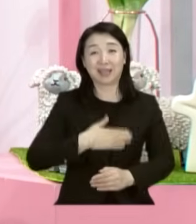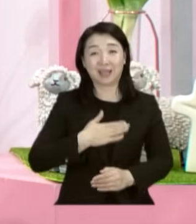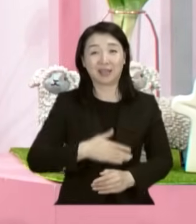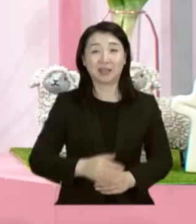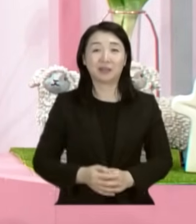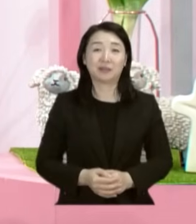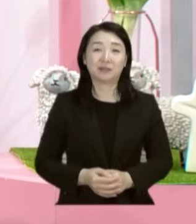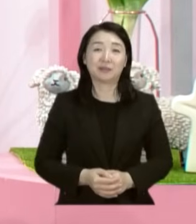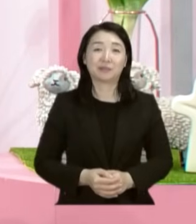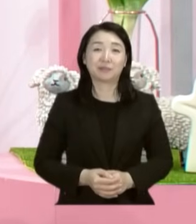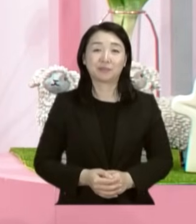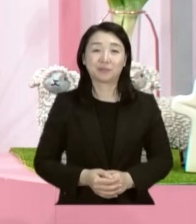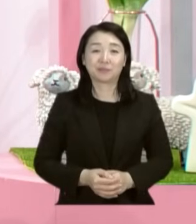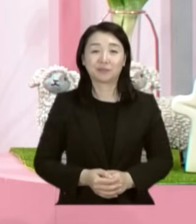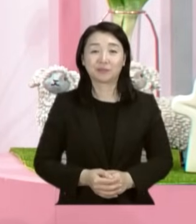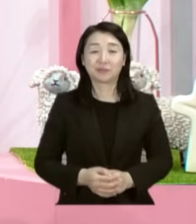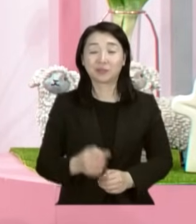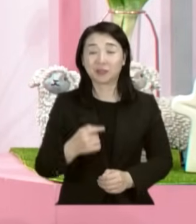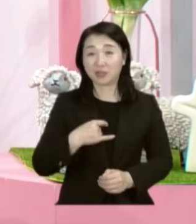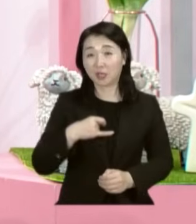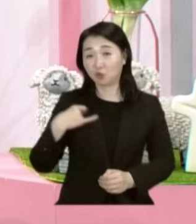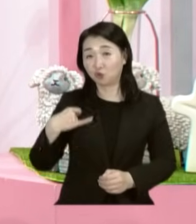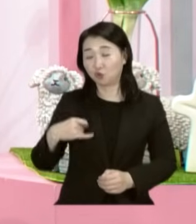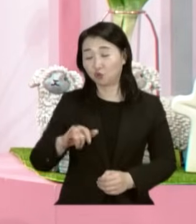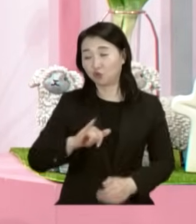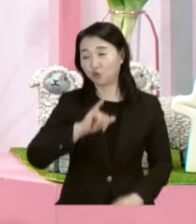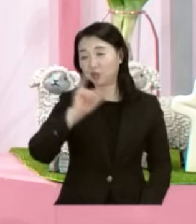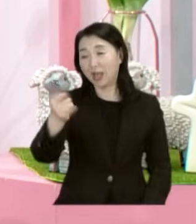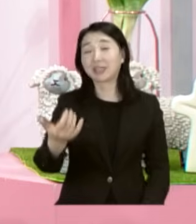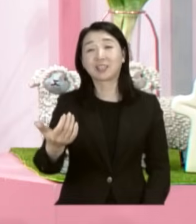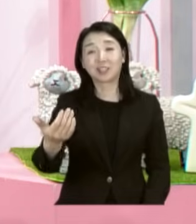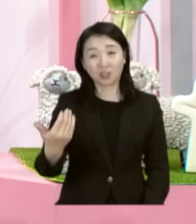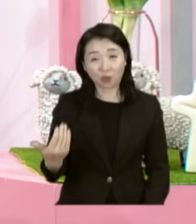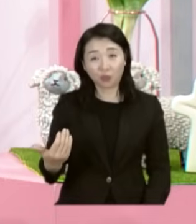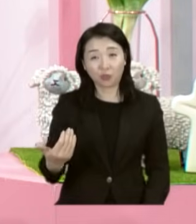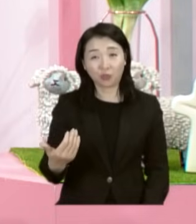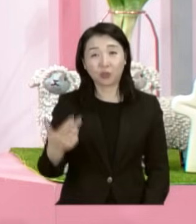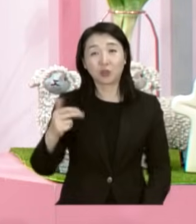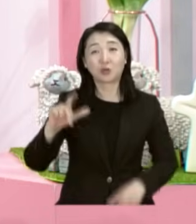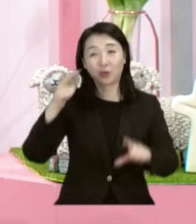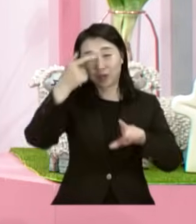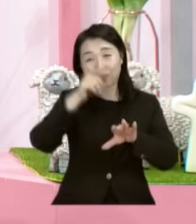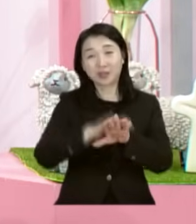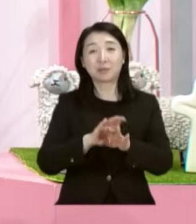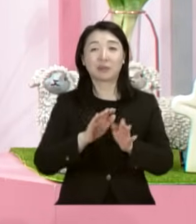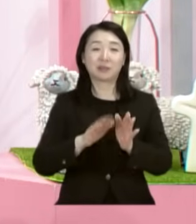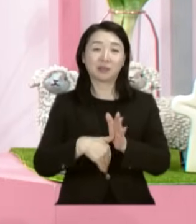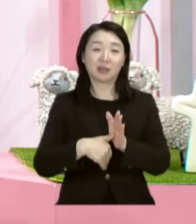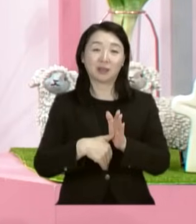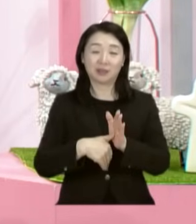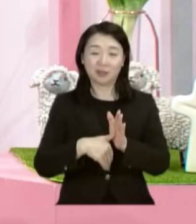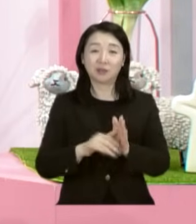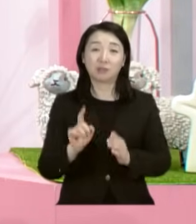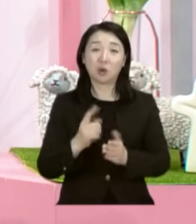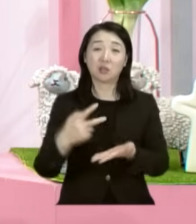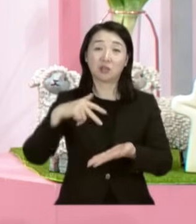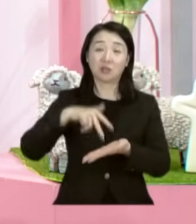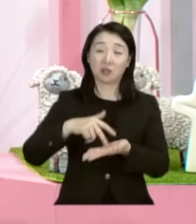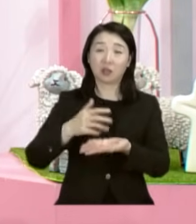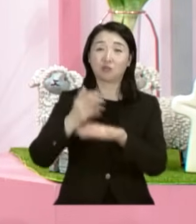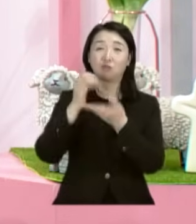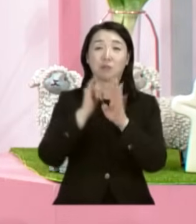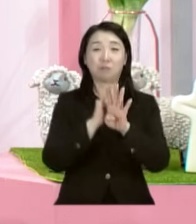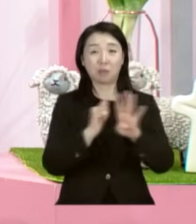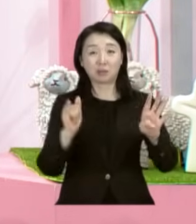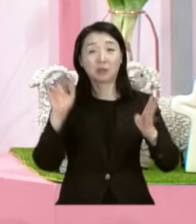찬양인데 그 제가 이제 그 항저우에 가기 전 주에 이제 주일 예배 때 어 그 예배드릴 때 일어나라